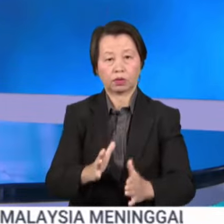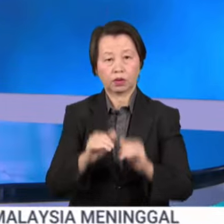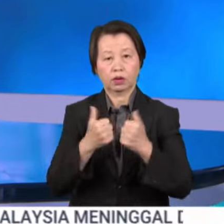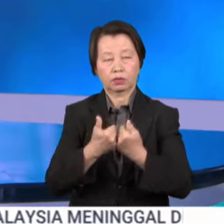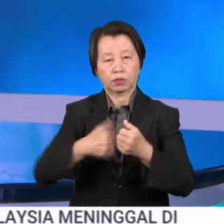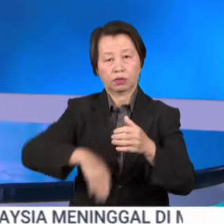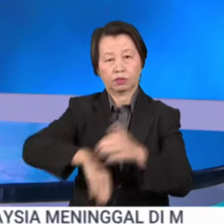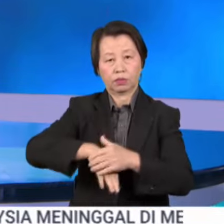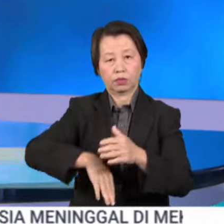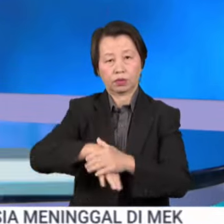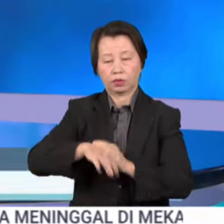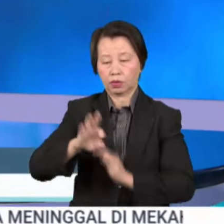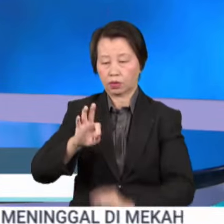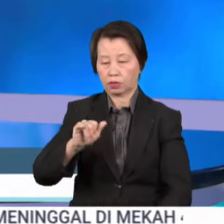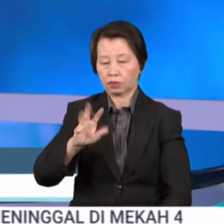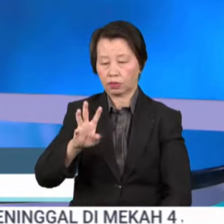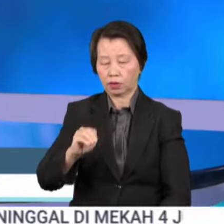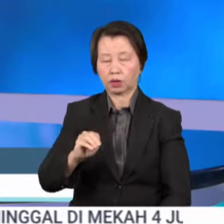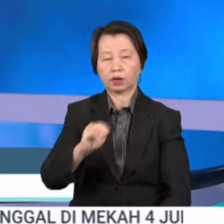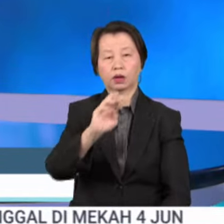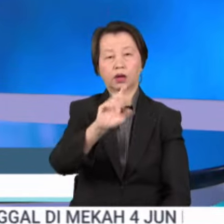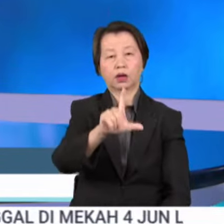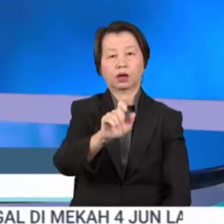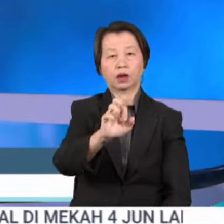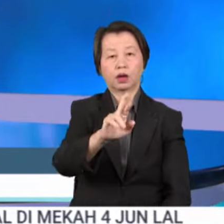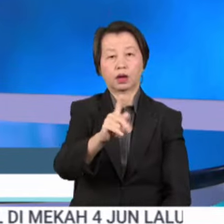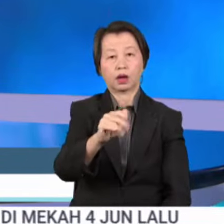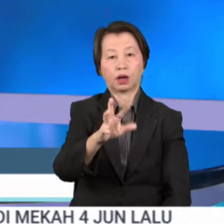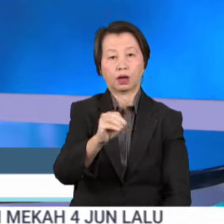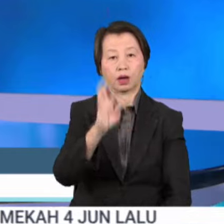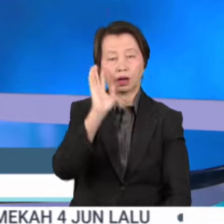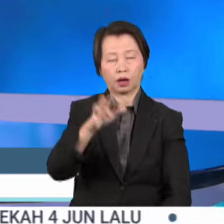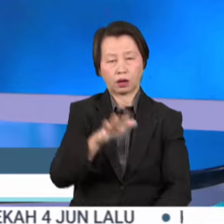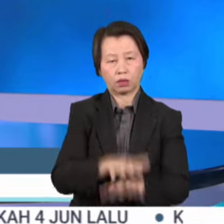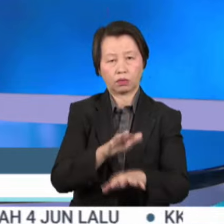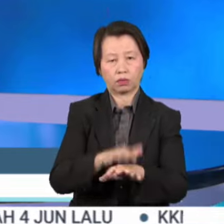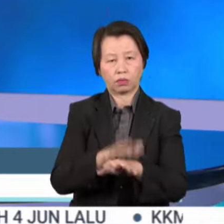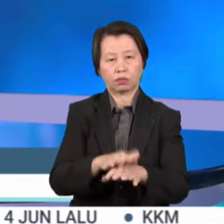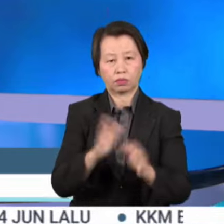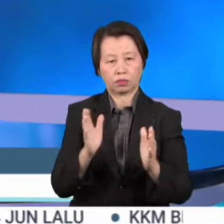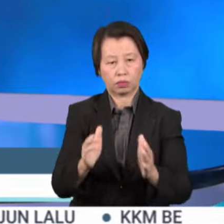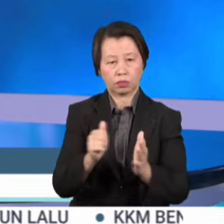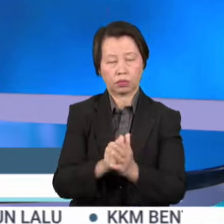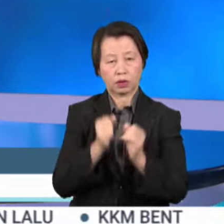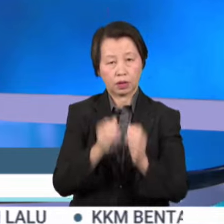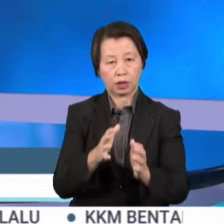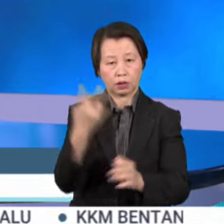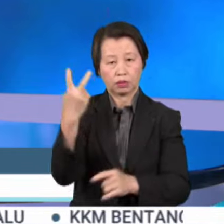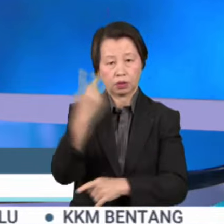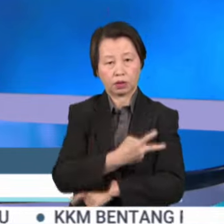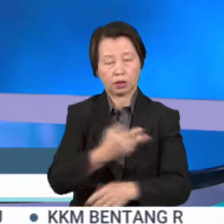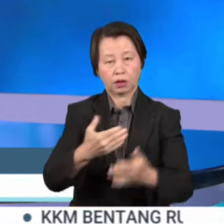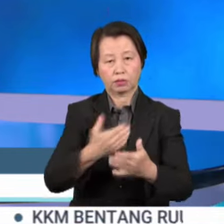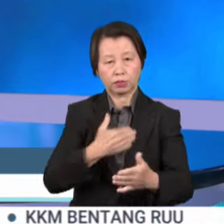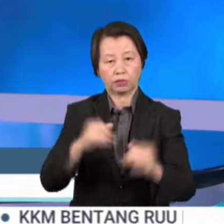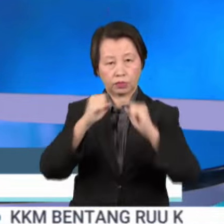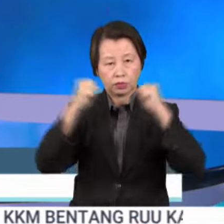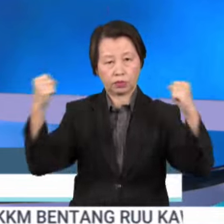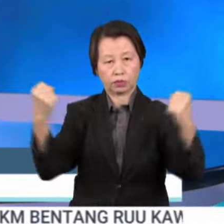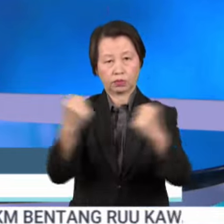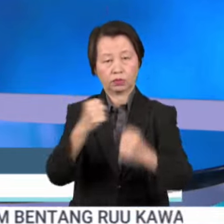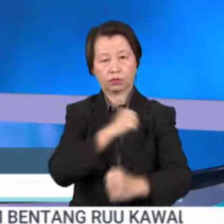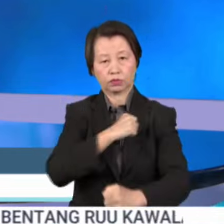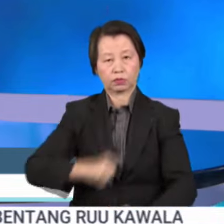Bola Sepak Malaysia, FAM, yakin jualan tiket akan semakin rancak dalam tempoh baki 2 hari sebelum perlawanan di Stadium Sultan